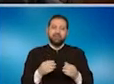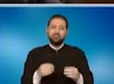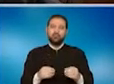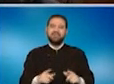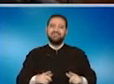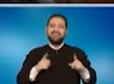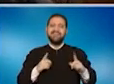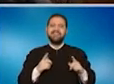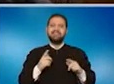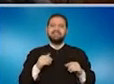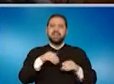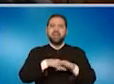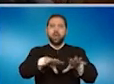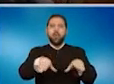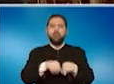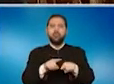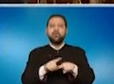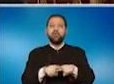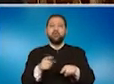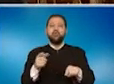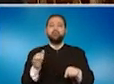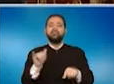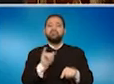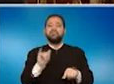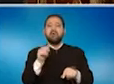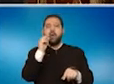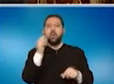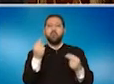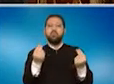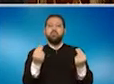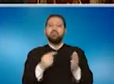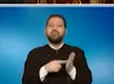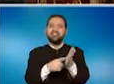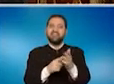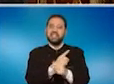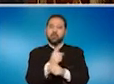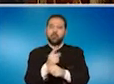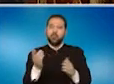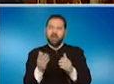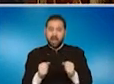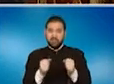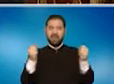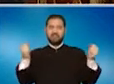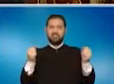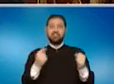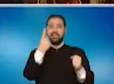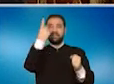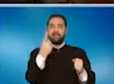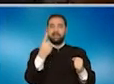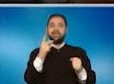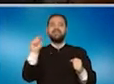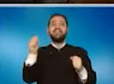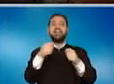trăiesc într-o comuniune cu cineva bun. Și în ei se vede acel lucru care trezește în tine, întâi de